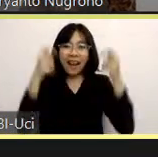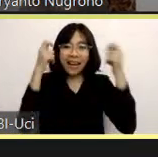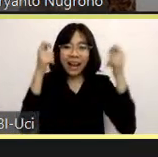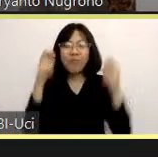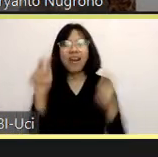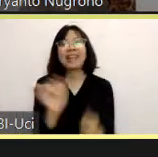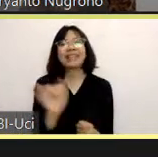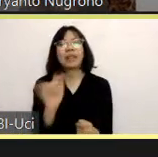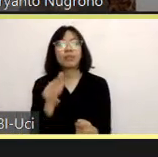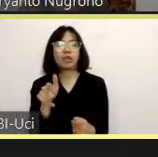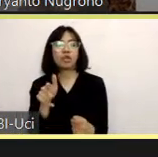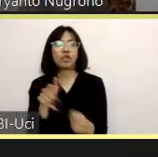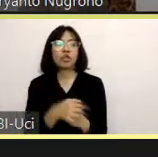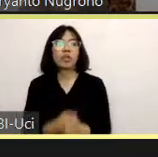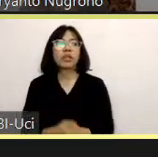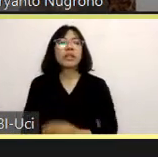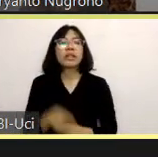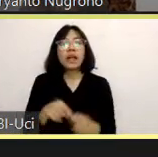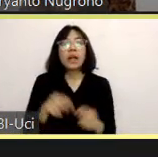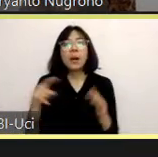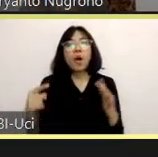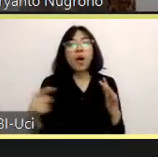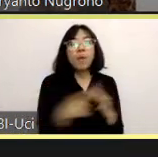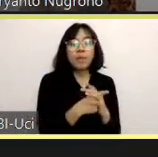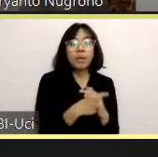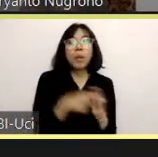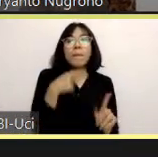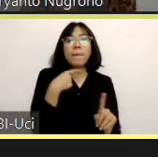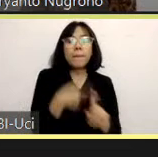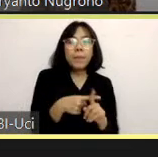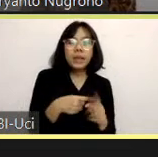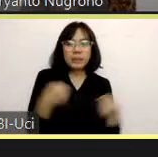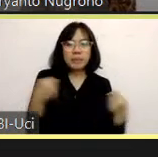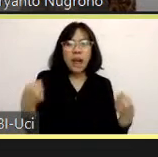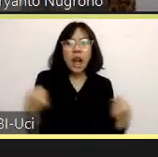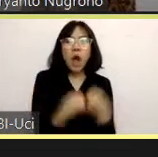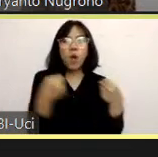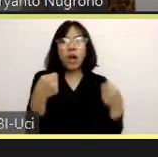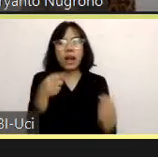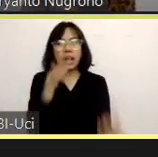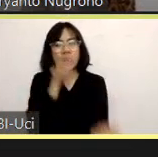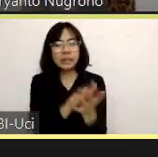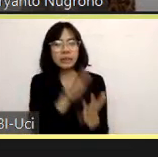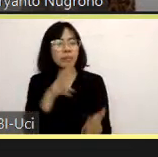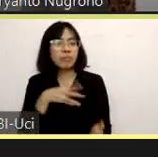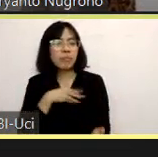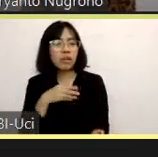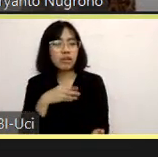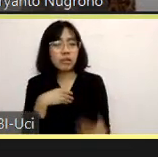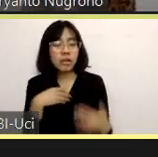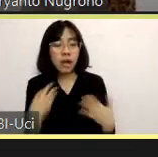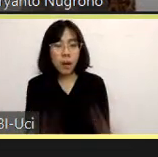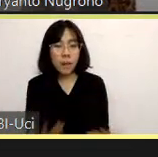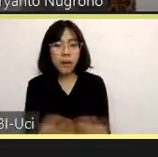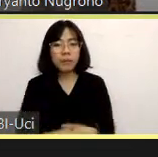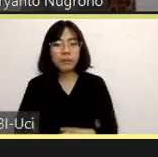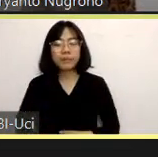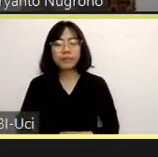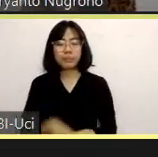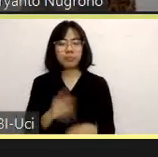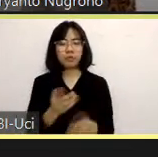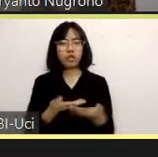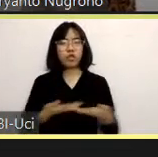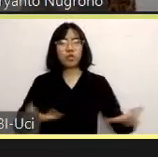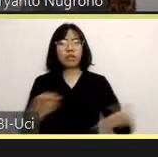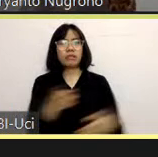Jadi kita mulai dengan pemilu dan oposisi resmi. Bagaimana kondisi oposisi resmi dan kualitas pemilu di Indonesia pada